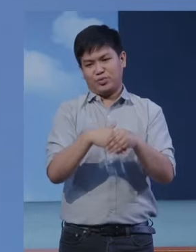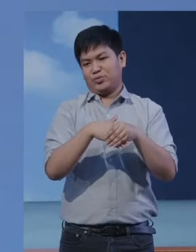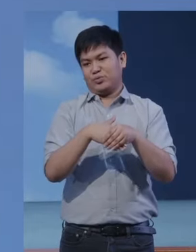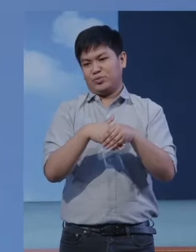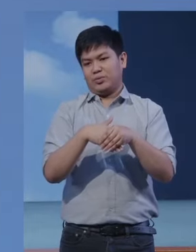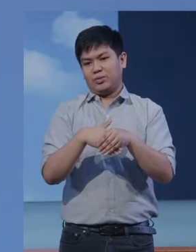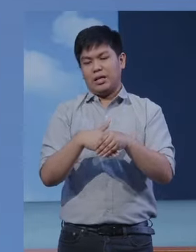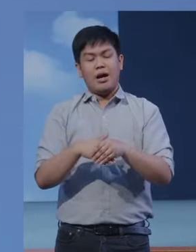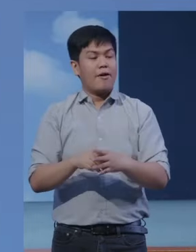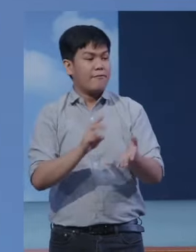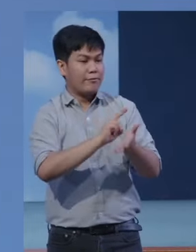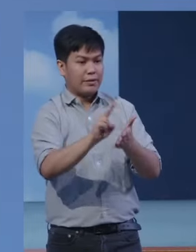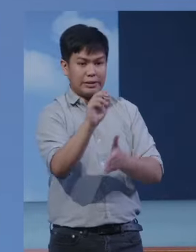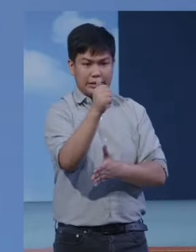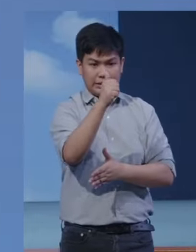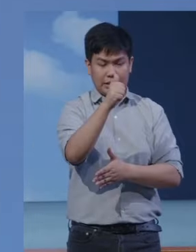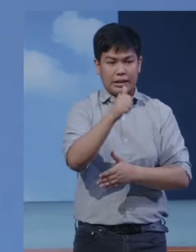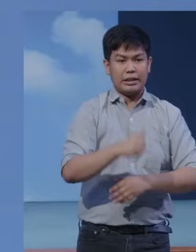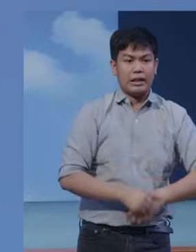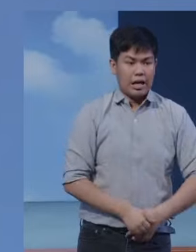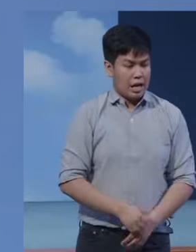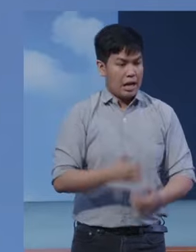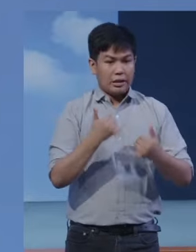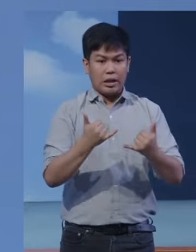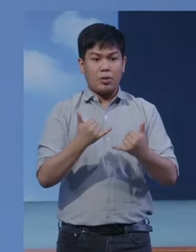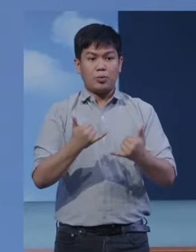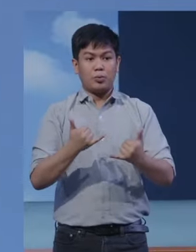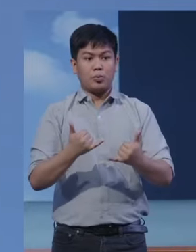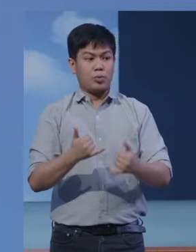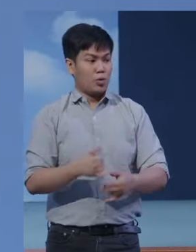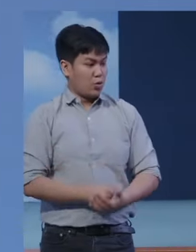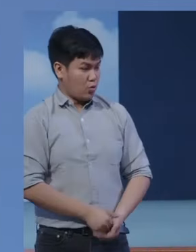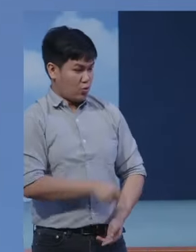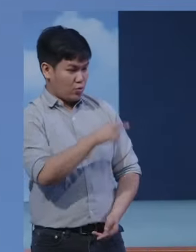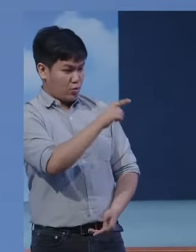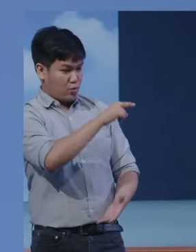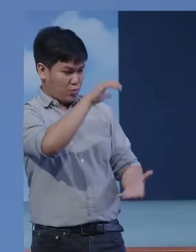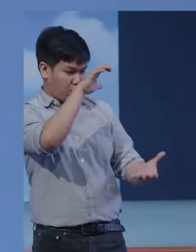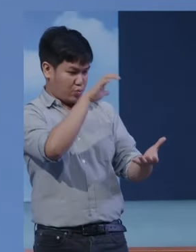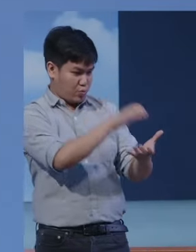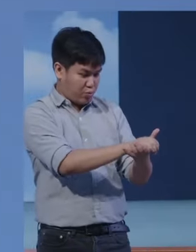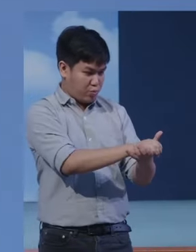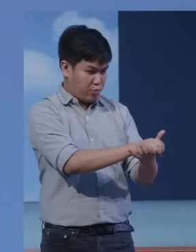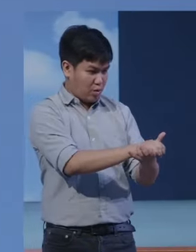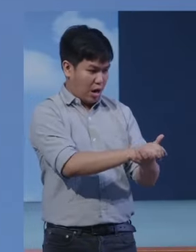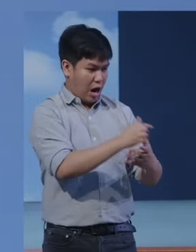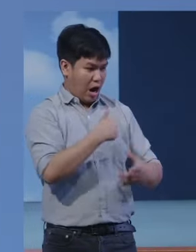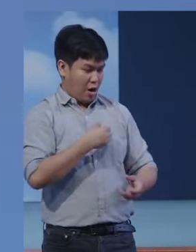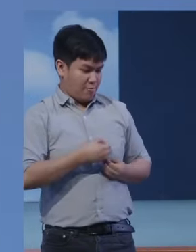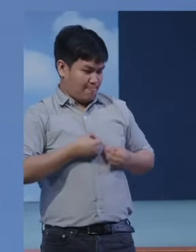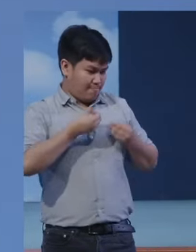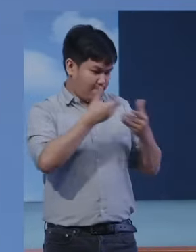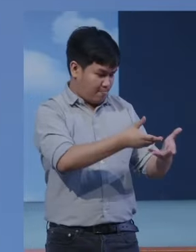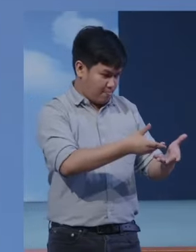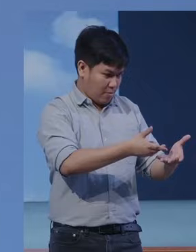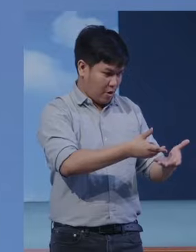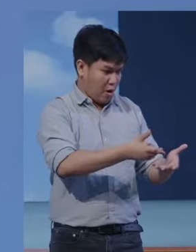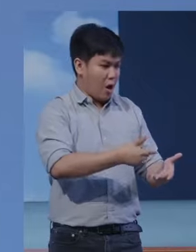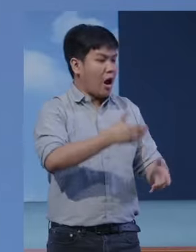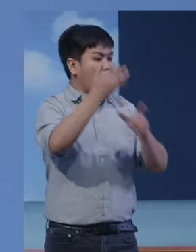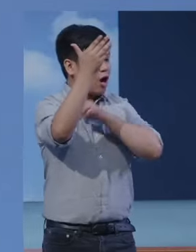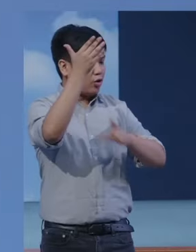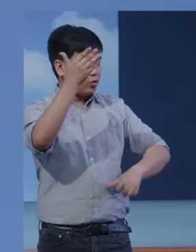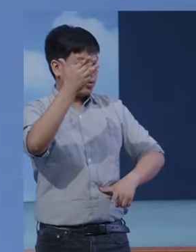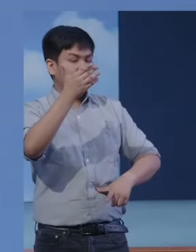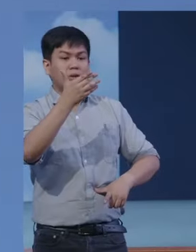sabi niya sa verse 10 to the married binigay niya ang original design to the married I give this charge not I but the Lord